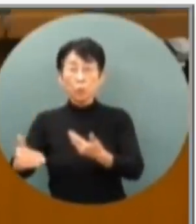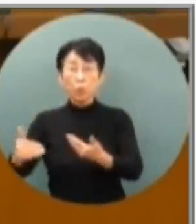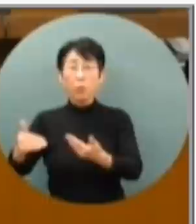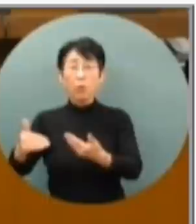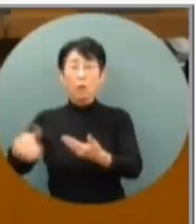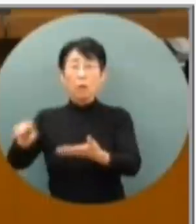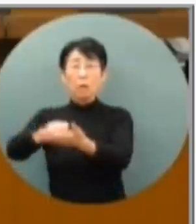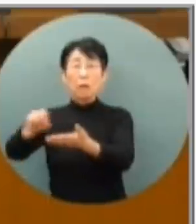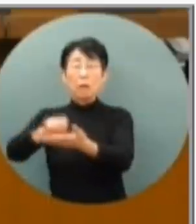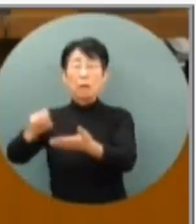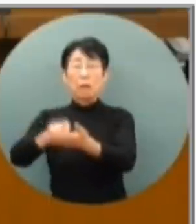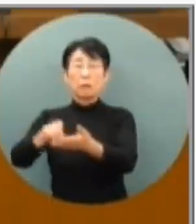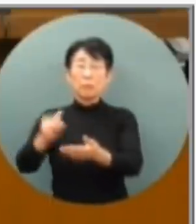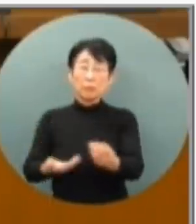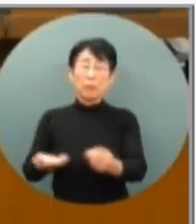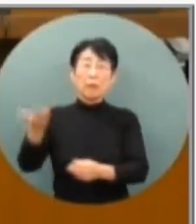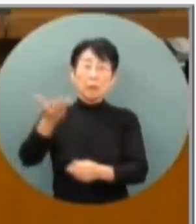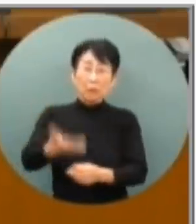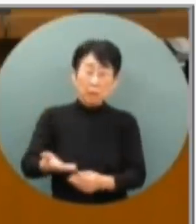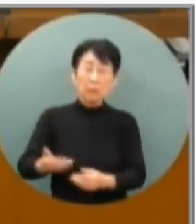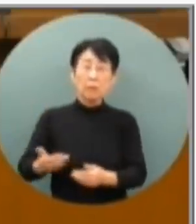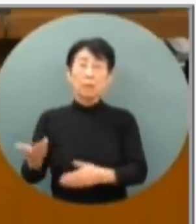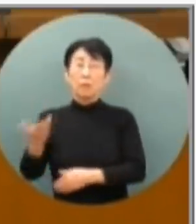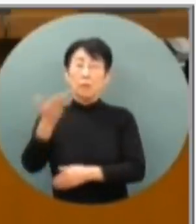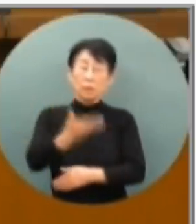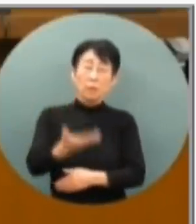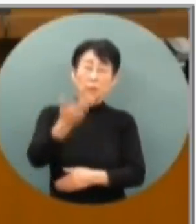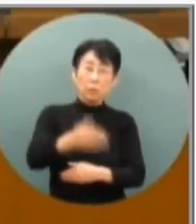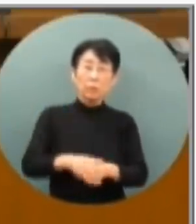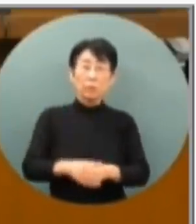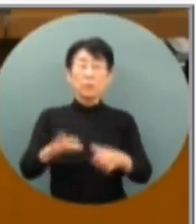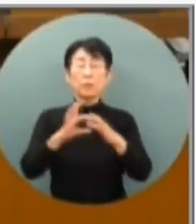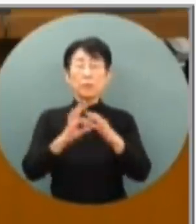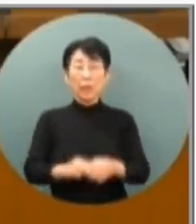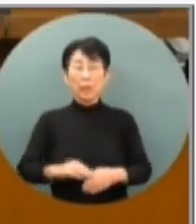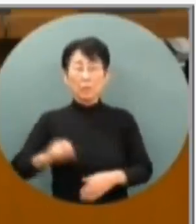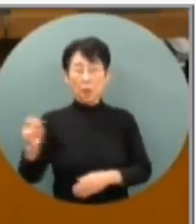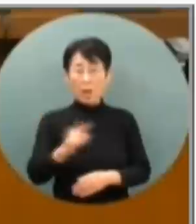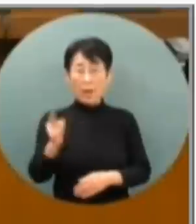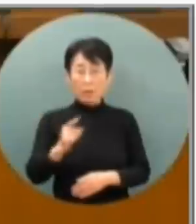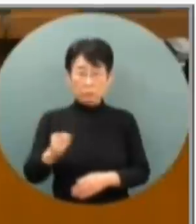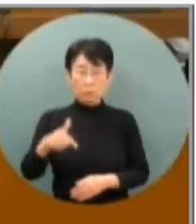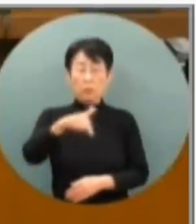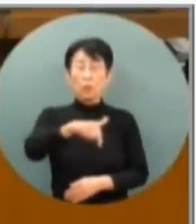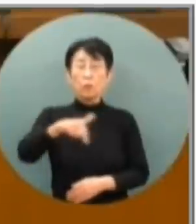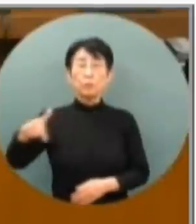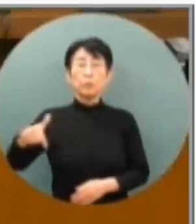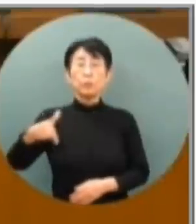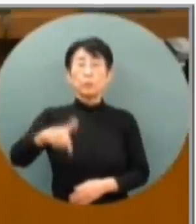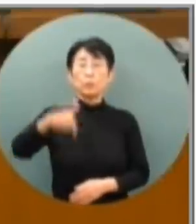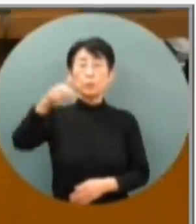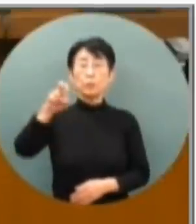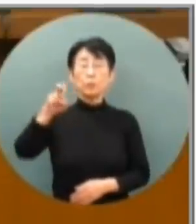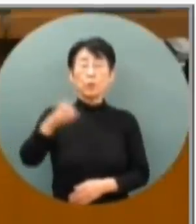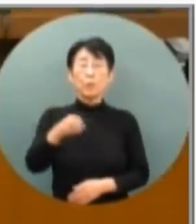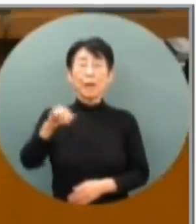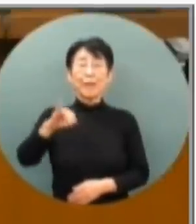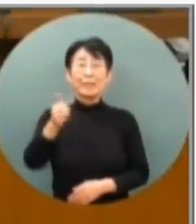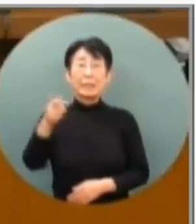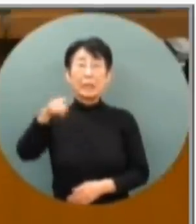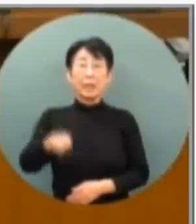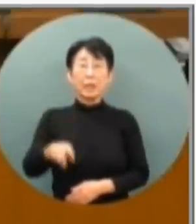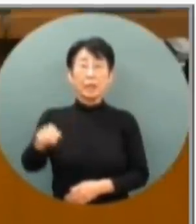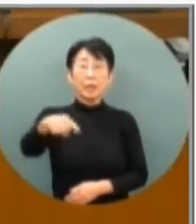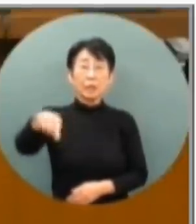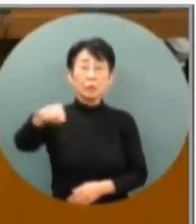っているわけですね。だからもっと手早くプロバイダーの方でやっぱり問題があるものは削除してもらうようにしなきゃいけないわけで